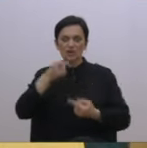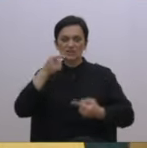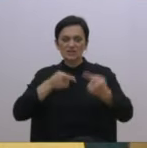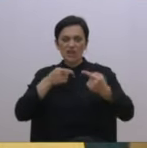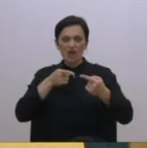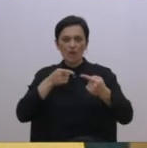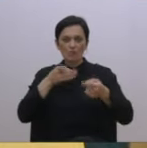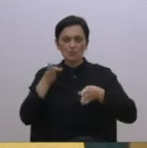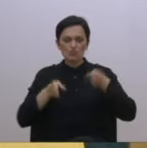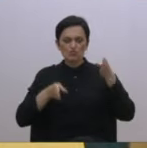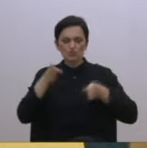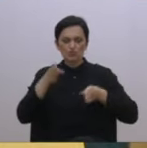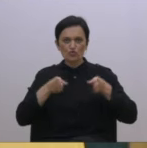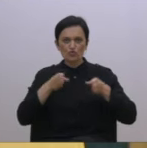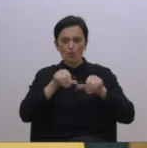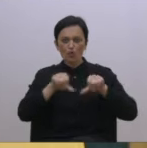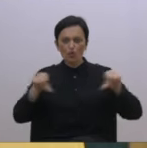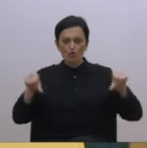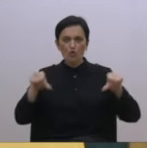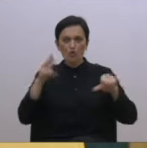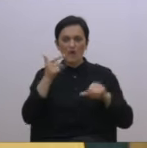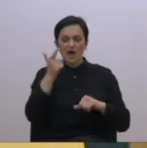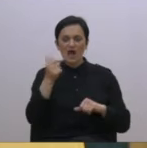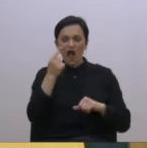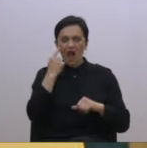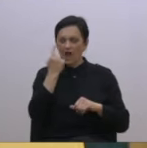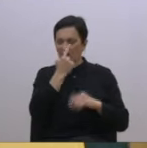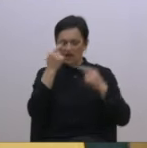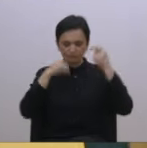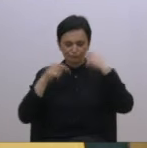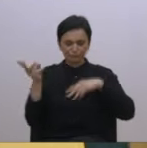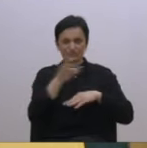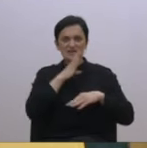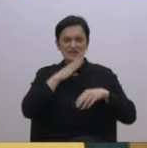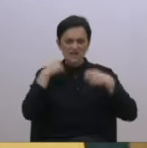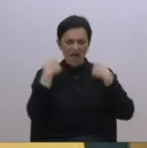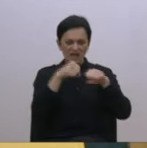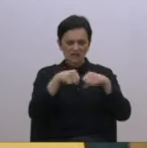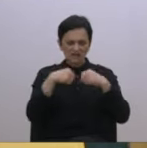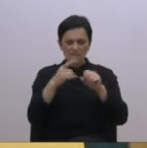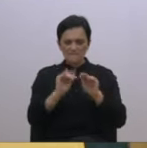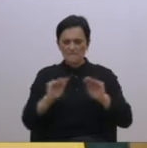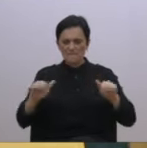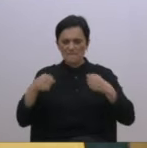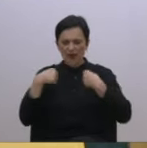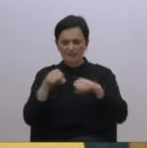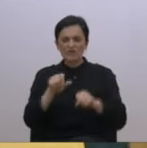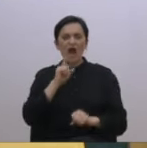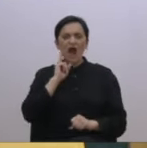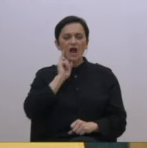რობოკოპები და დაუპირისპირა ცრემლსადენი გაზი, სცემდნენ ქალებს, ბავშვებს,